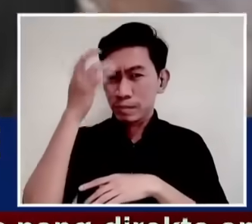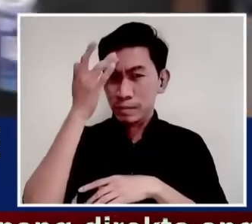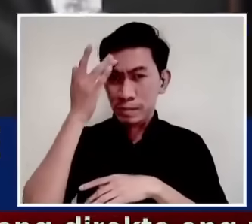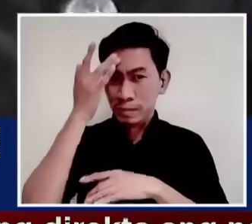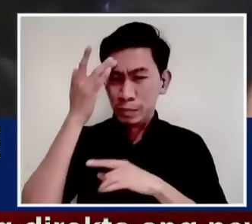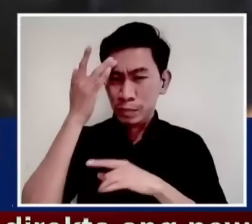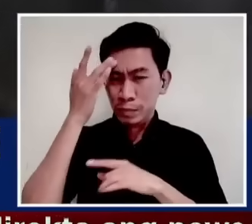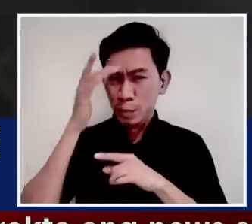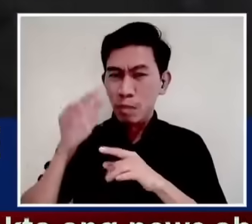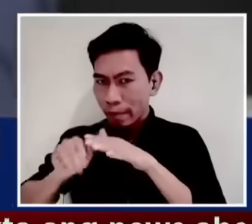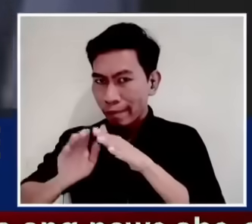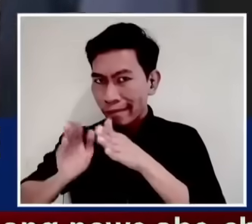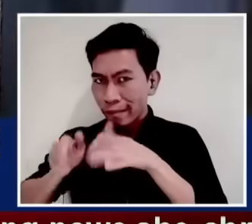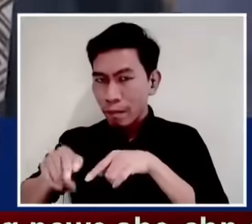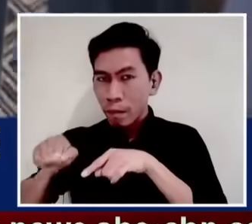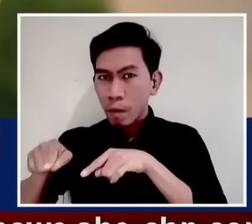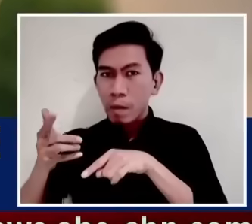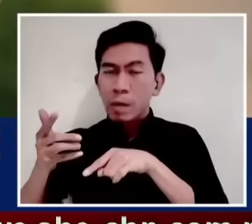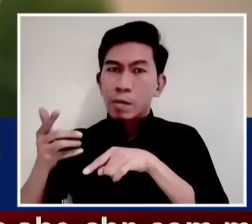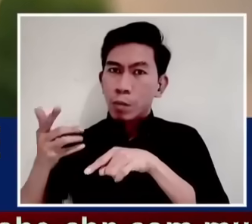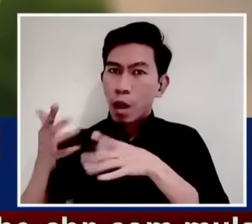walang tubig.